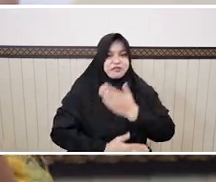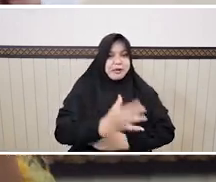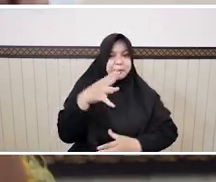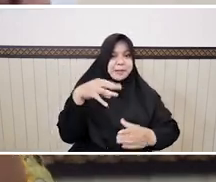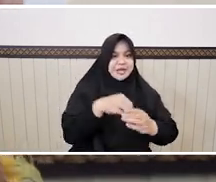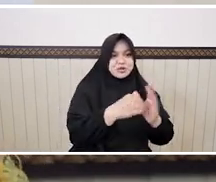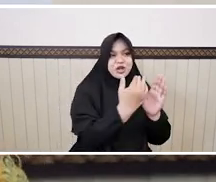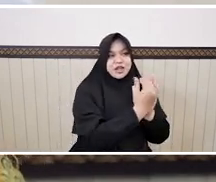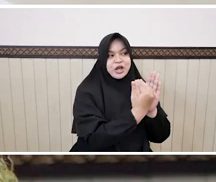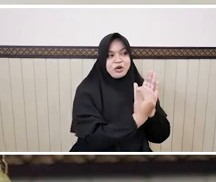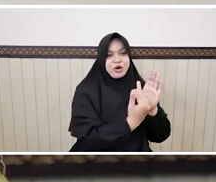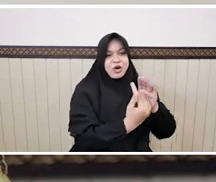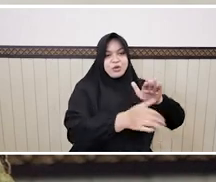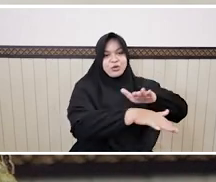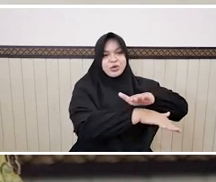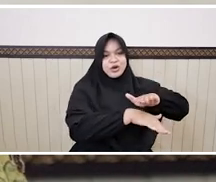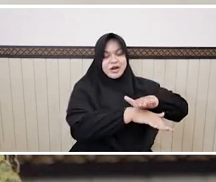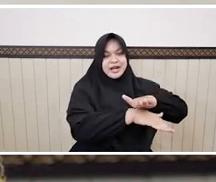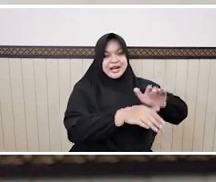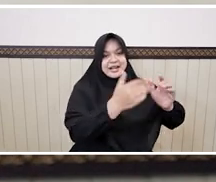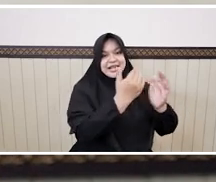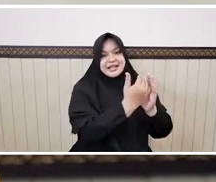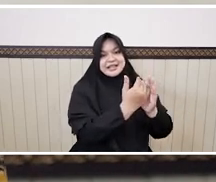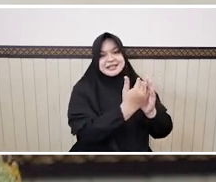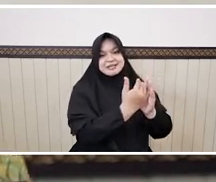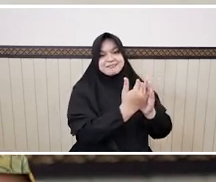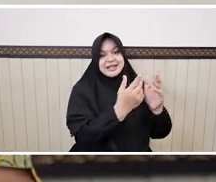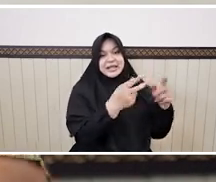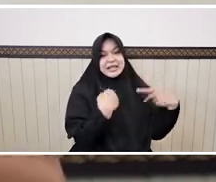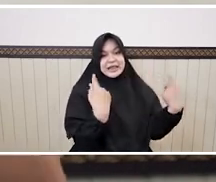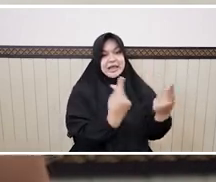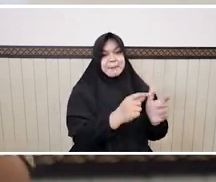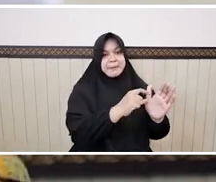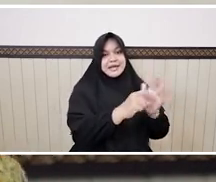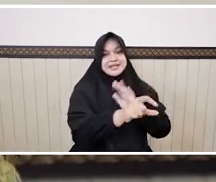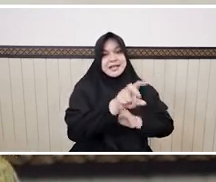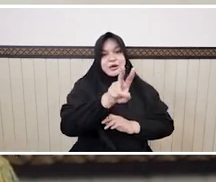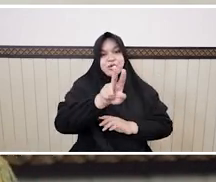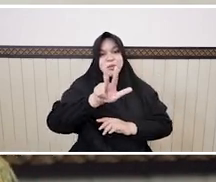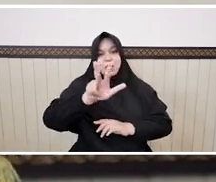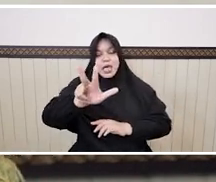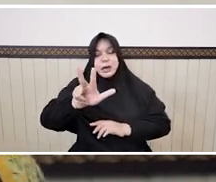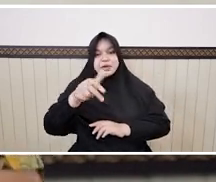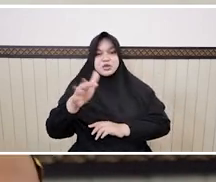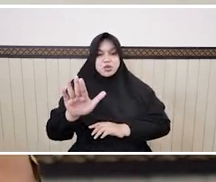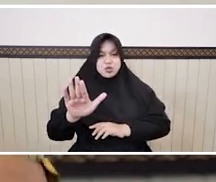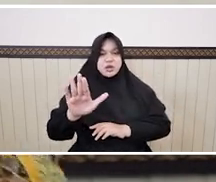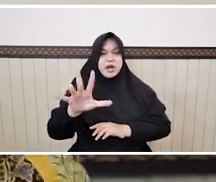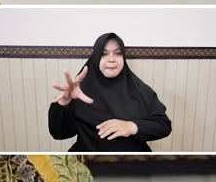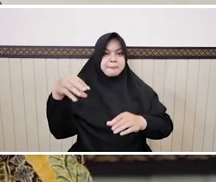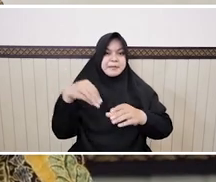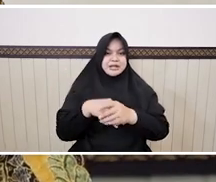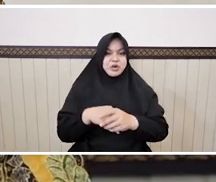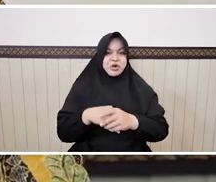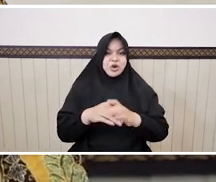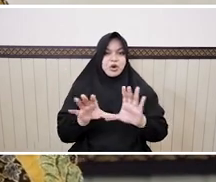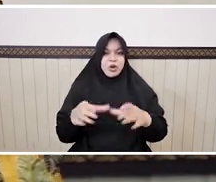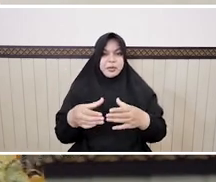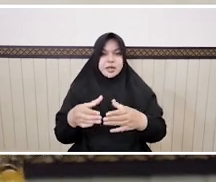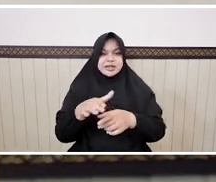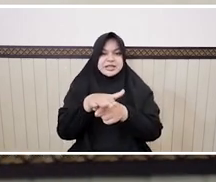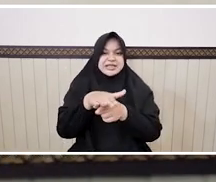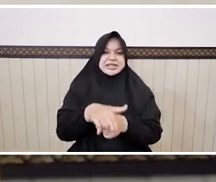diatur didalam undang-undang dasar kita di dalam konstitusi kita pasal 28 sudah menutup ruang untuk melakukan